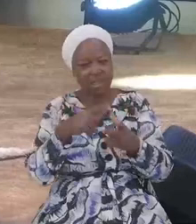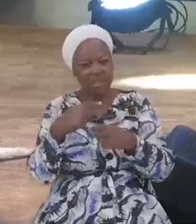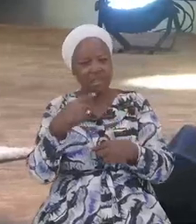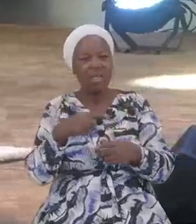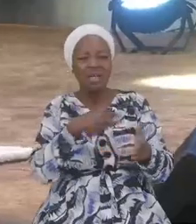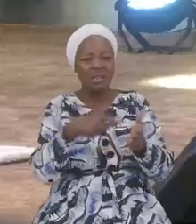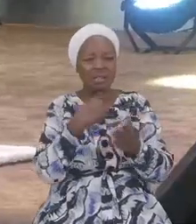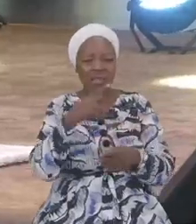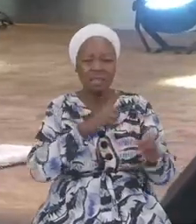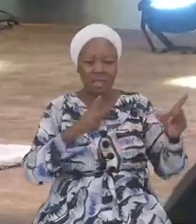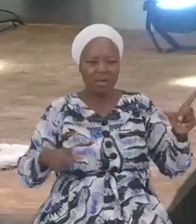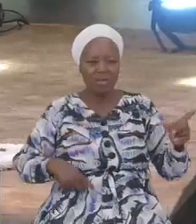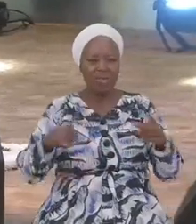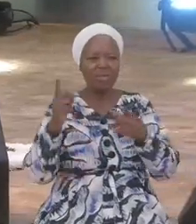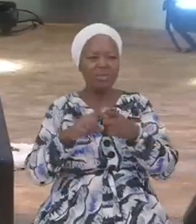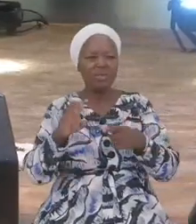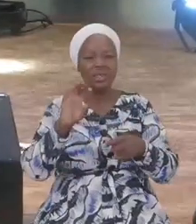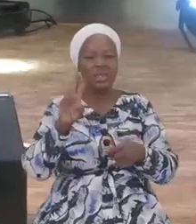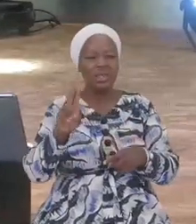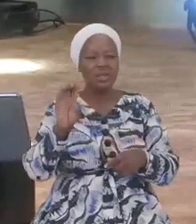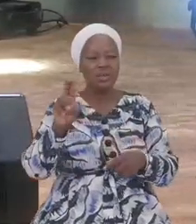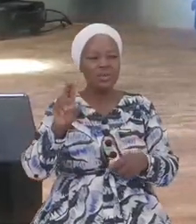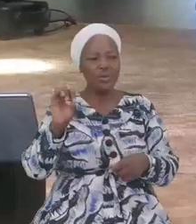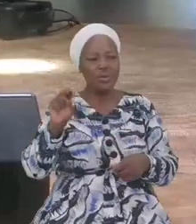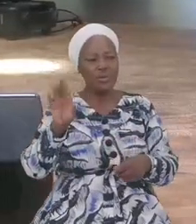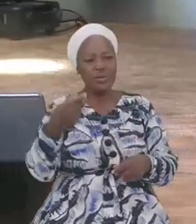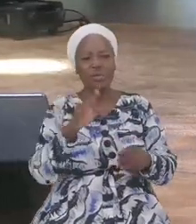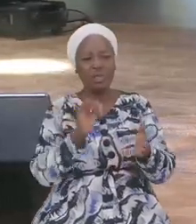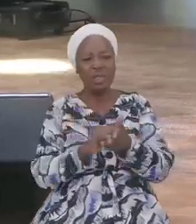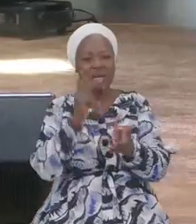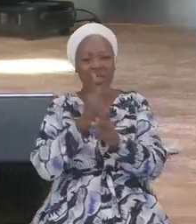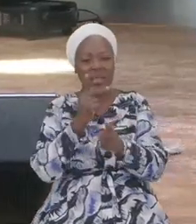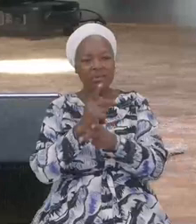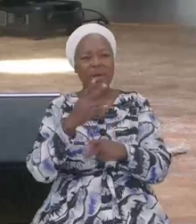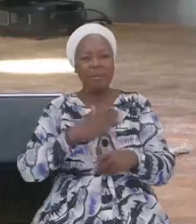parle l'Éternel aux eunuques qui gardent mes sabbats et